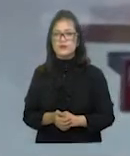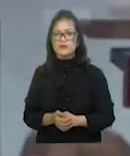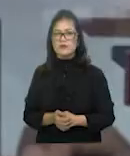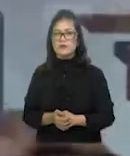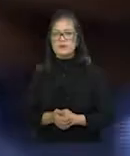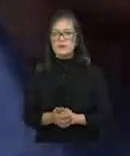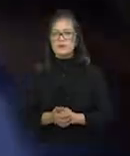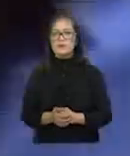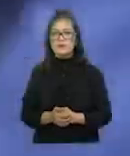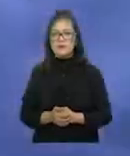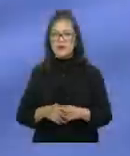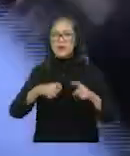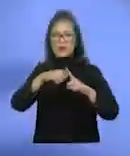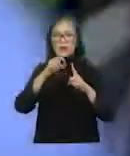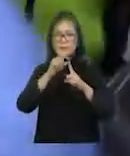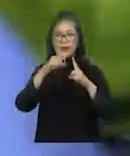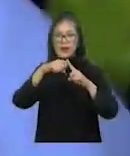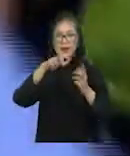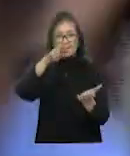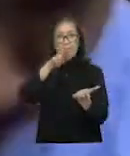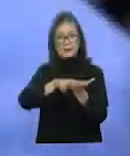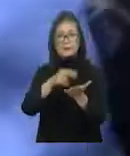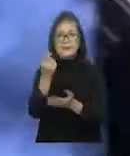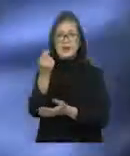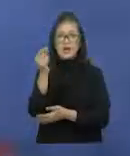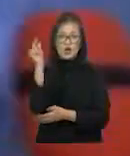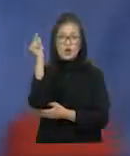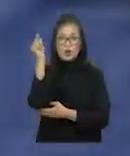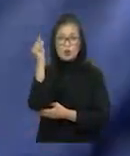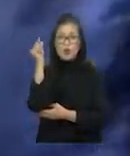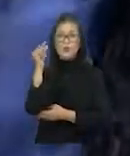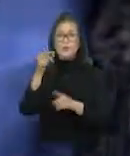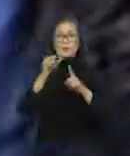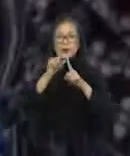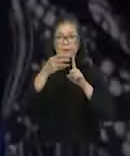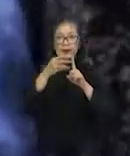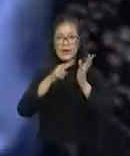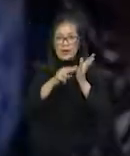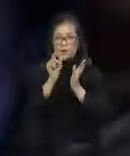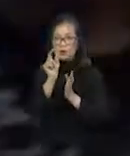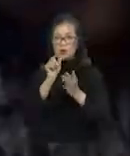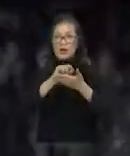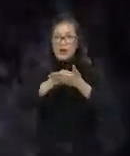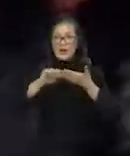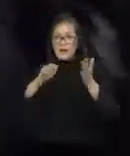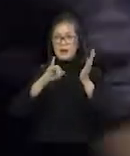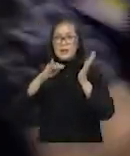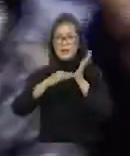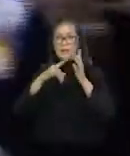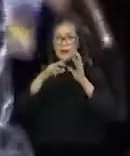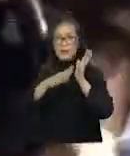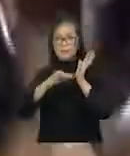Komisi Pemberantasan Korupsi resmi menetapkan Bendahara Umum PBNU sekaligus politisi PDIP Mardani Maming sebagai daftar pencarian orang atau